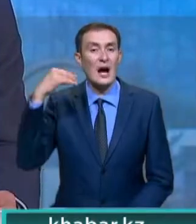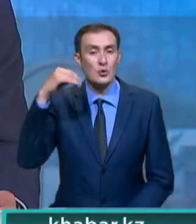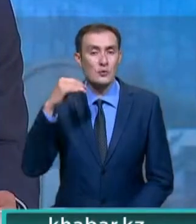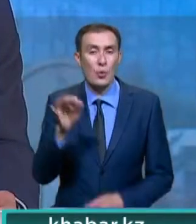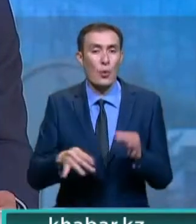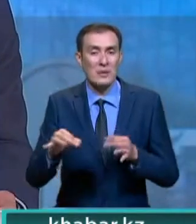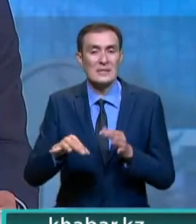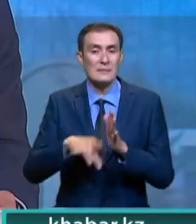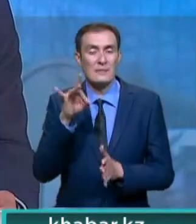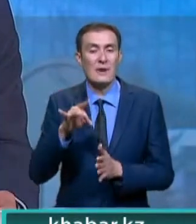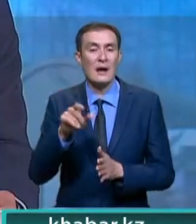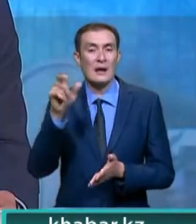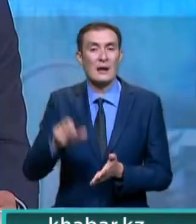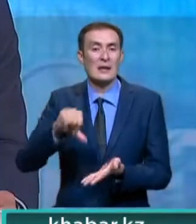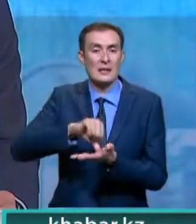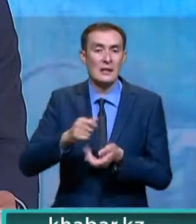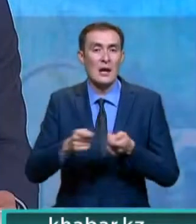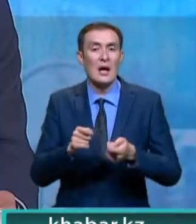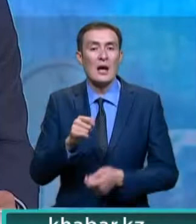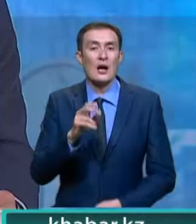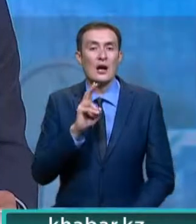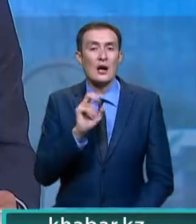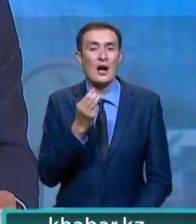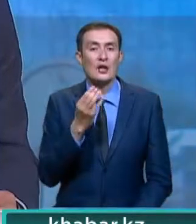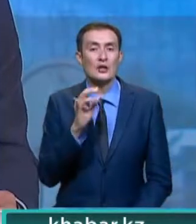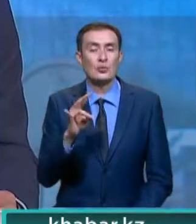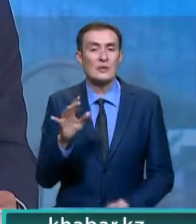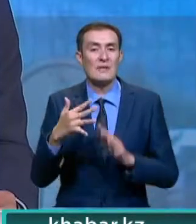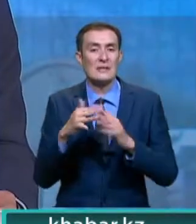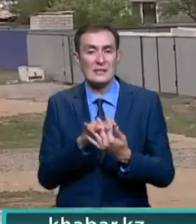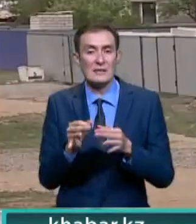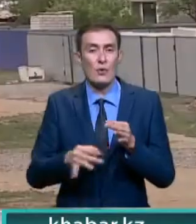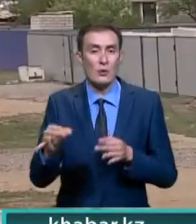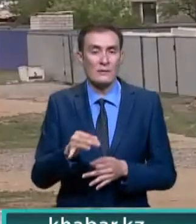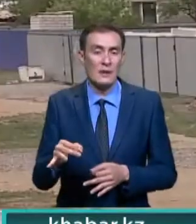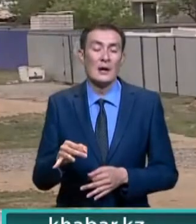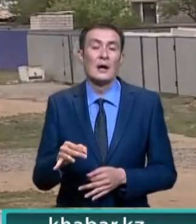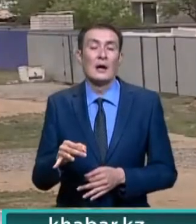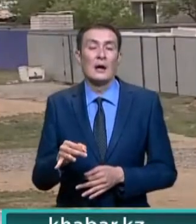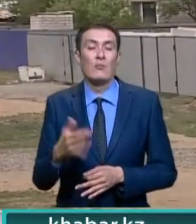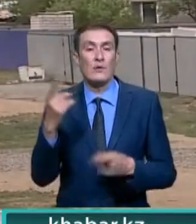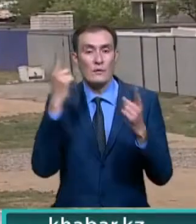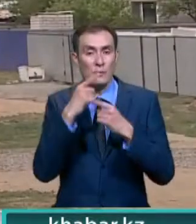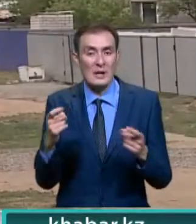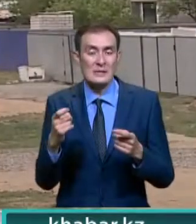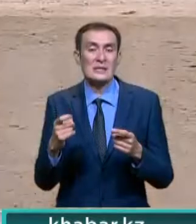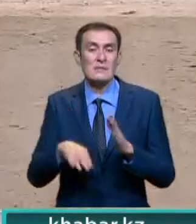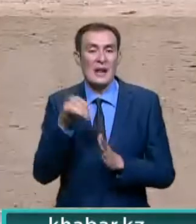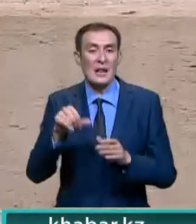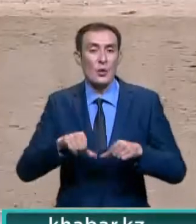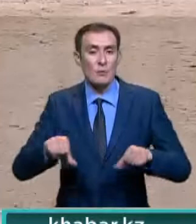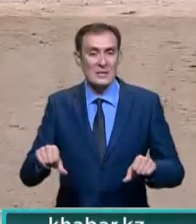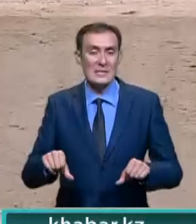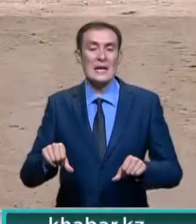области определился первый кандидат на должность акима Кышекумского сельского округа Шалкарского района. По информации областной